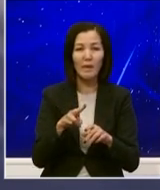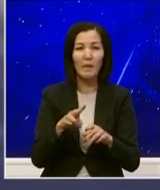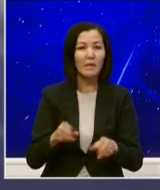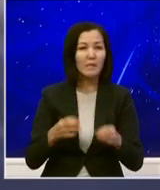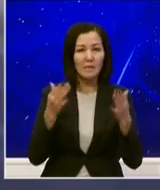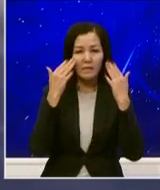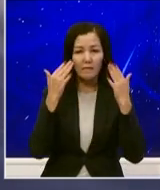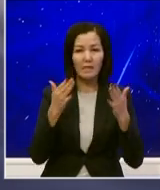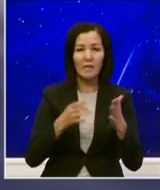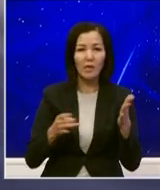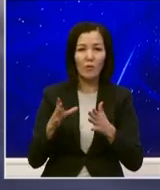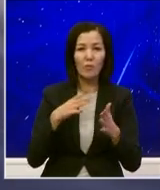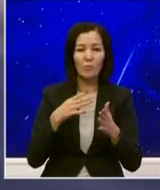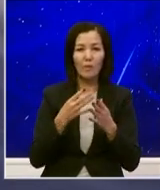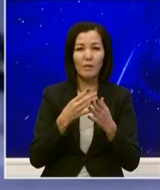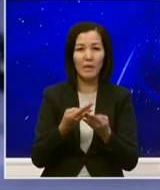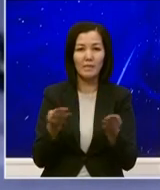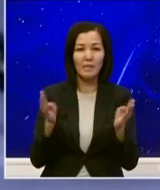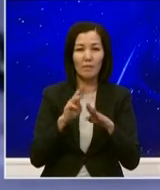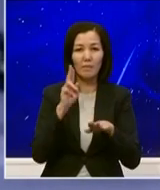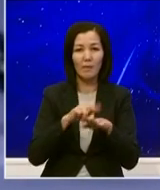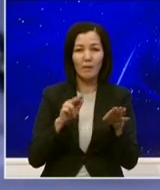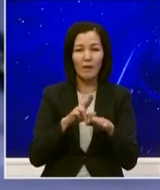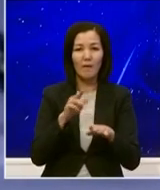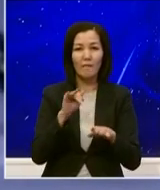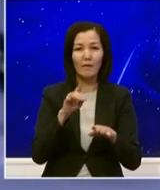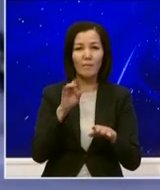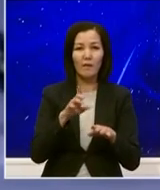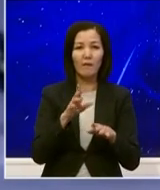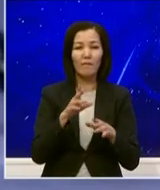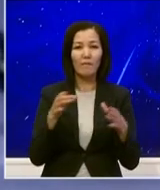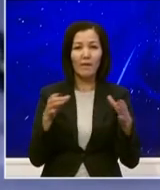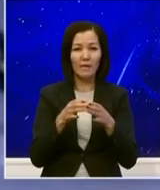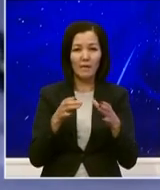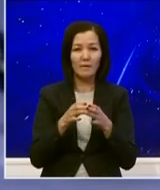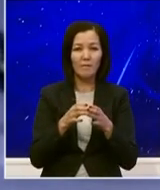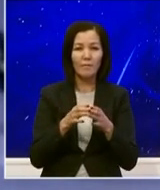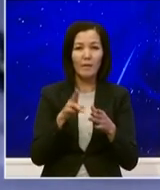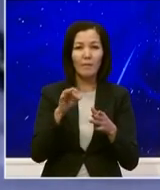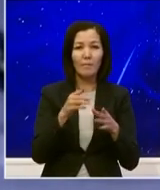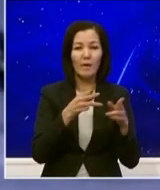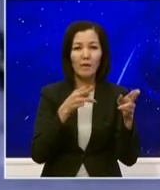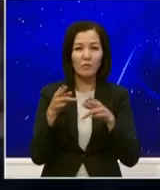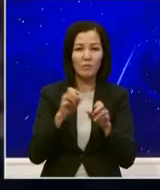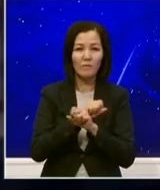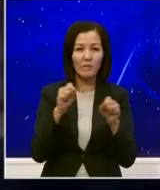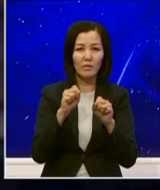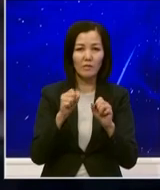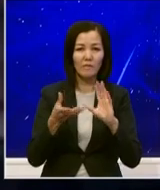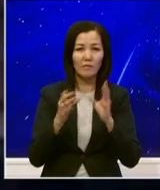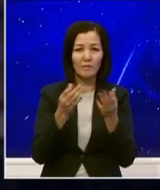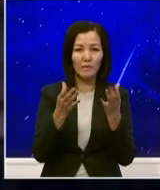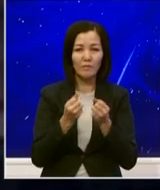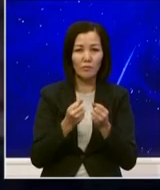пока неизвестен. Район был оцеплен полицией, ФБР и Федеральным агентством по оружию и взрывчатым веществам, взяли